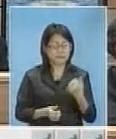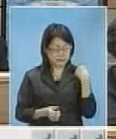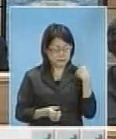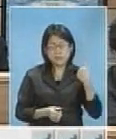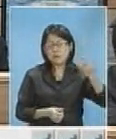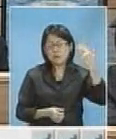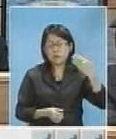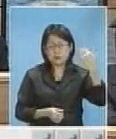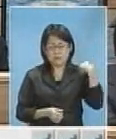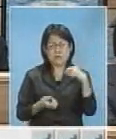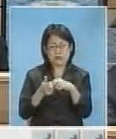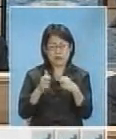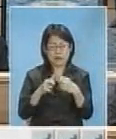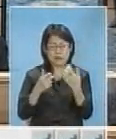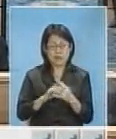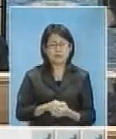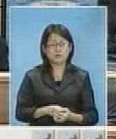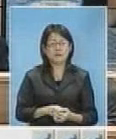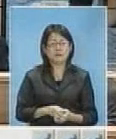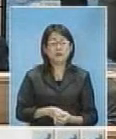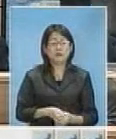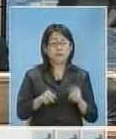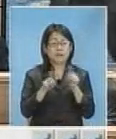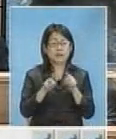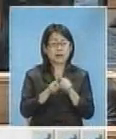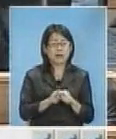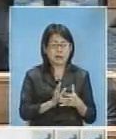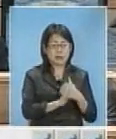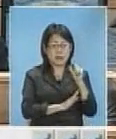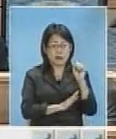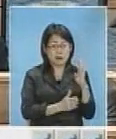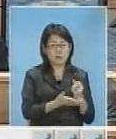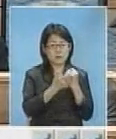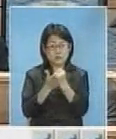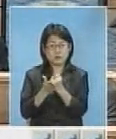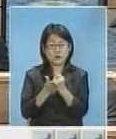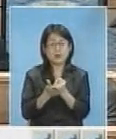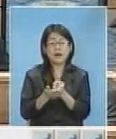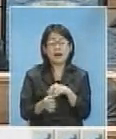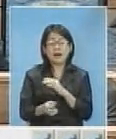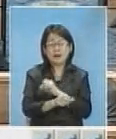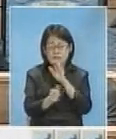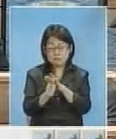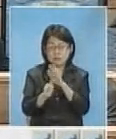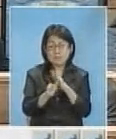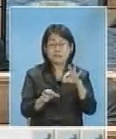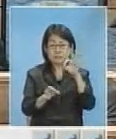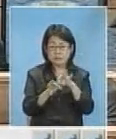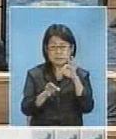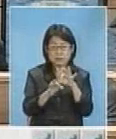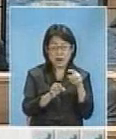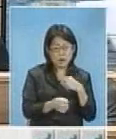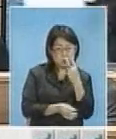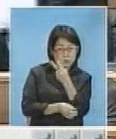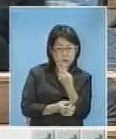ในอดีตและในกรณีที่สถาบันคุ้มครองเงินฝากไม่สามารถเพราะไม่มีเงินทุนเ